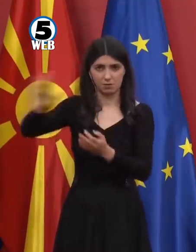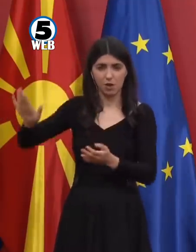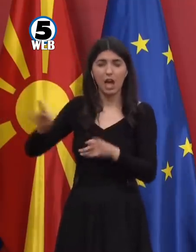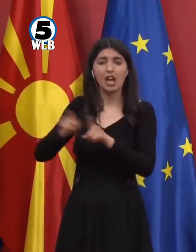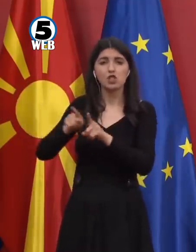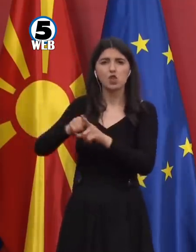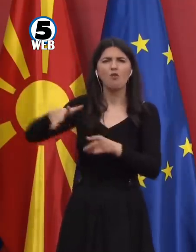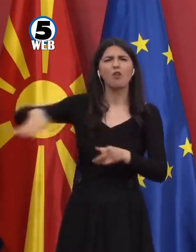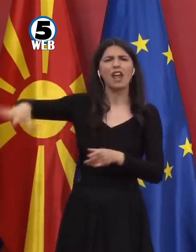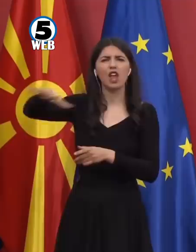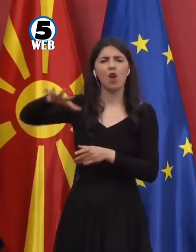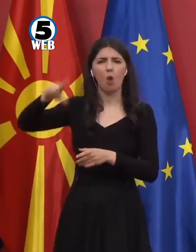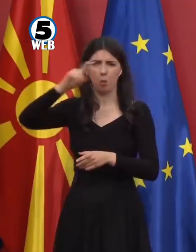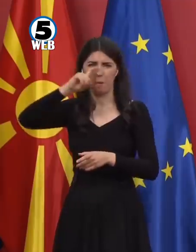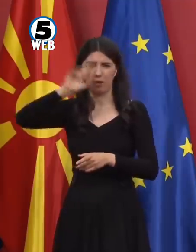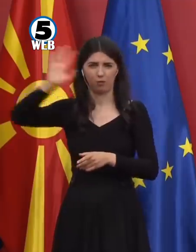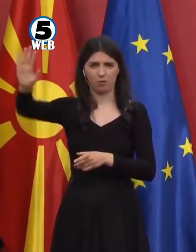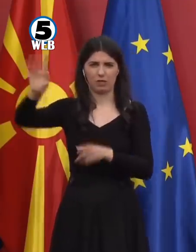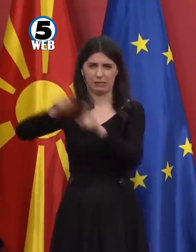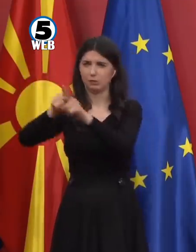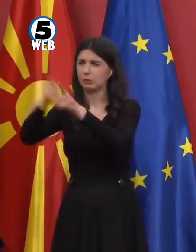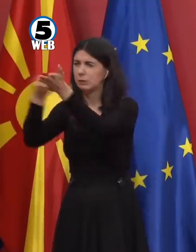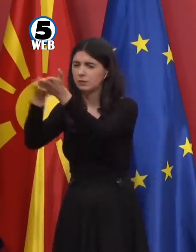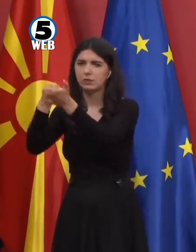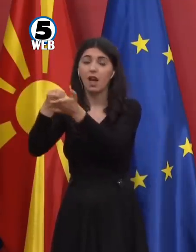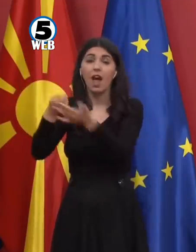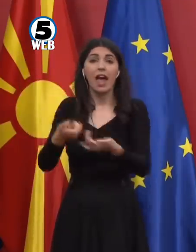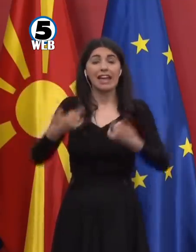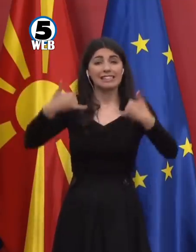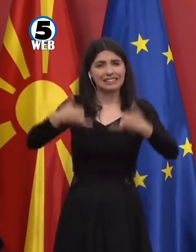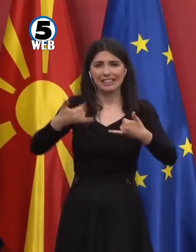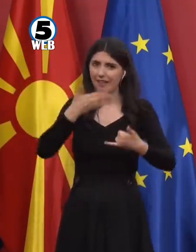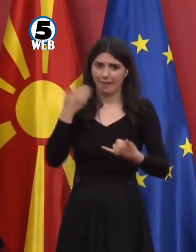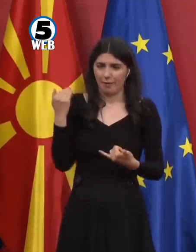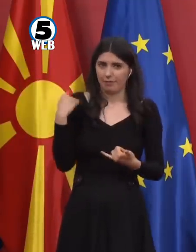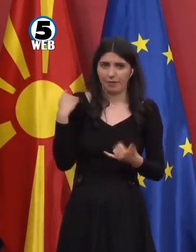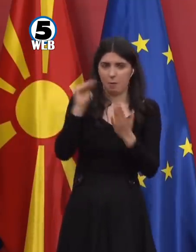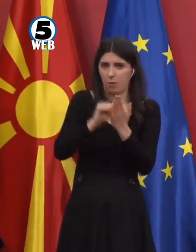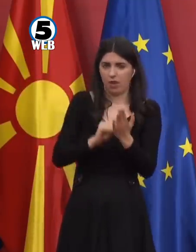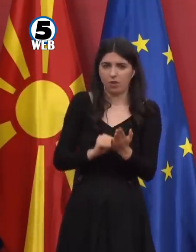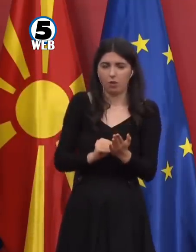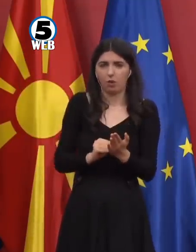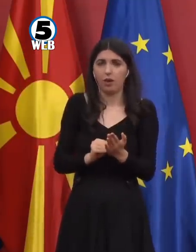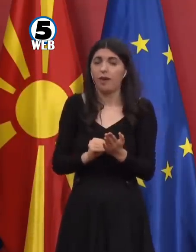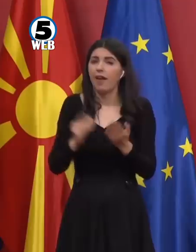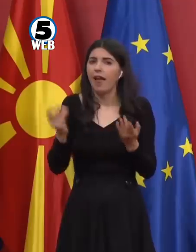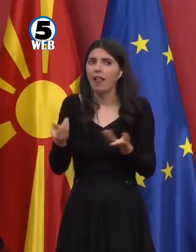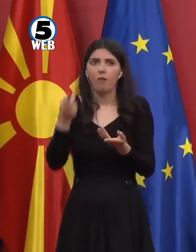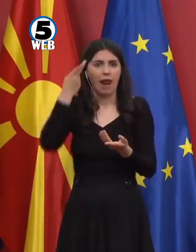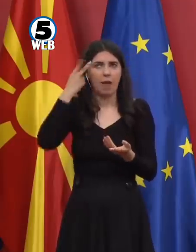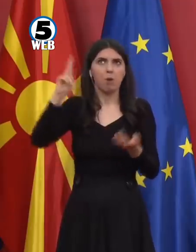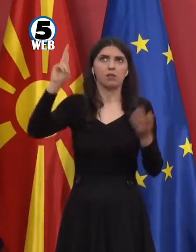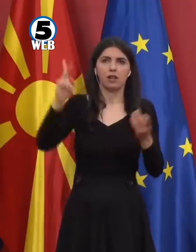регионот на Куманово. За сега немаме податок дека е нешто